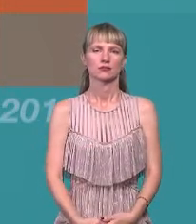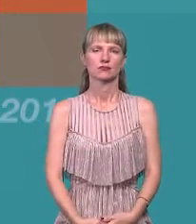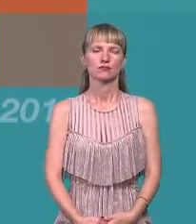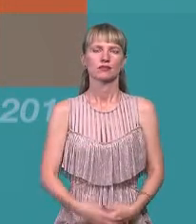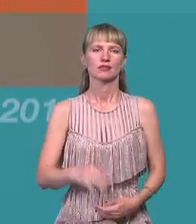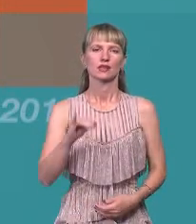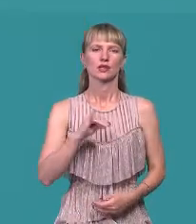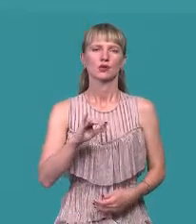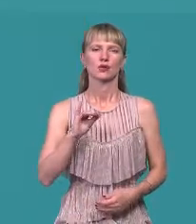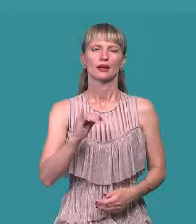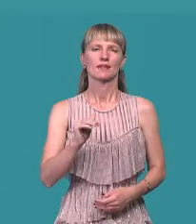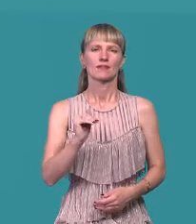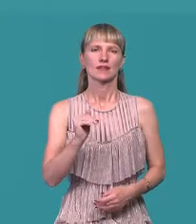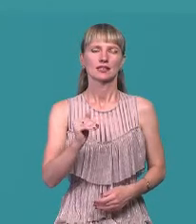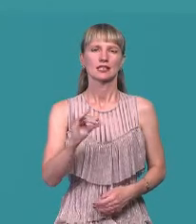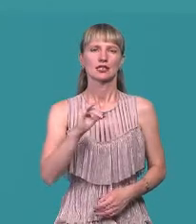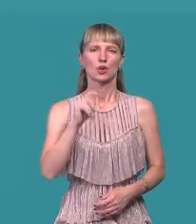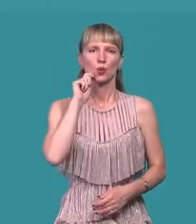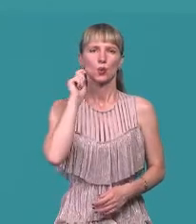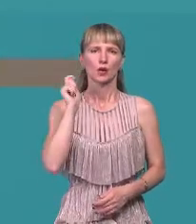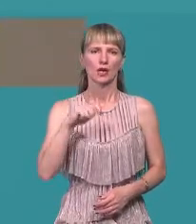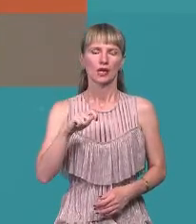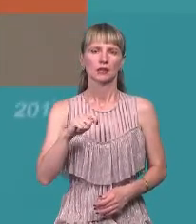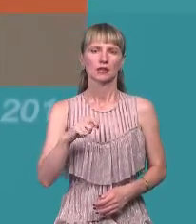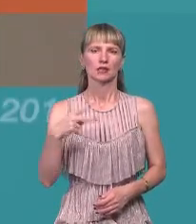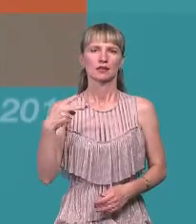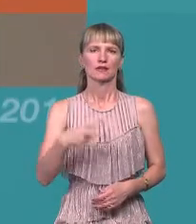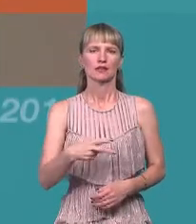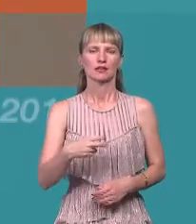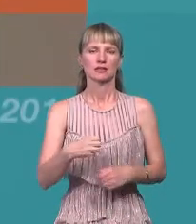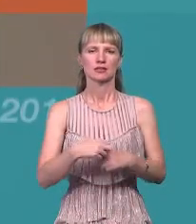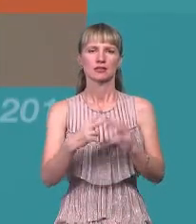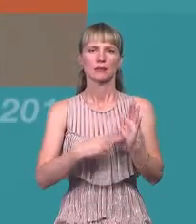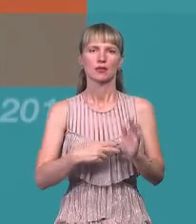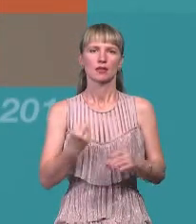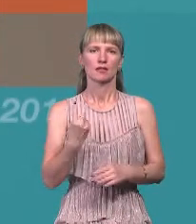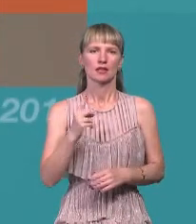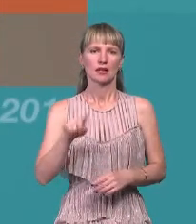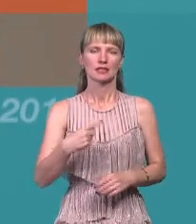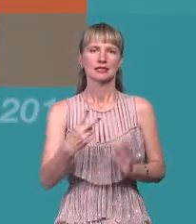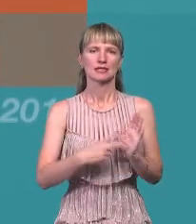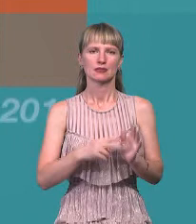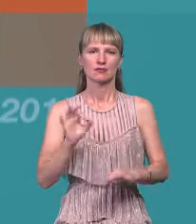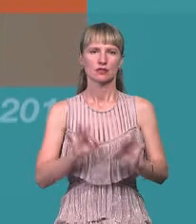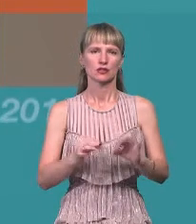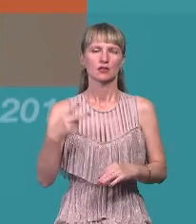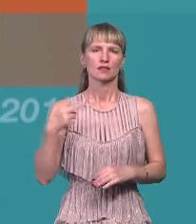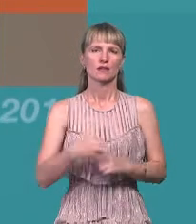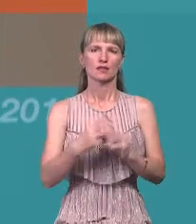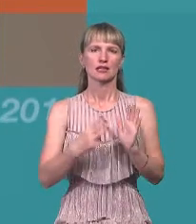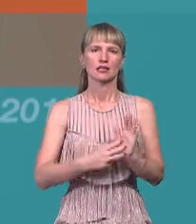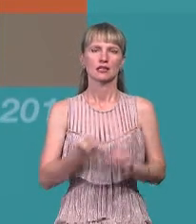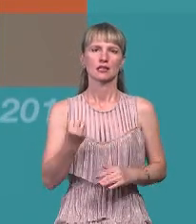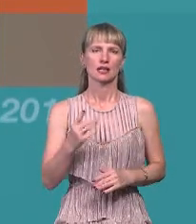18,87%. Історія і фізика. Історія України. 2017 рік 12,7%, 2018